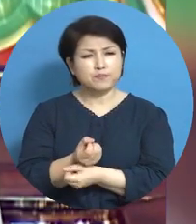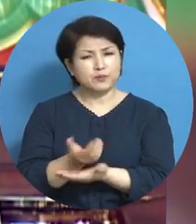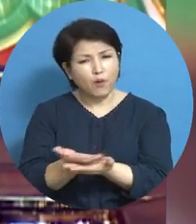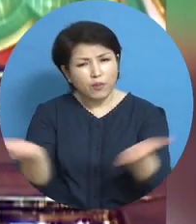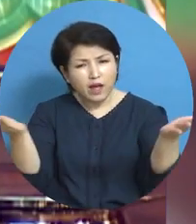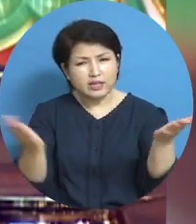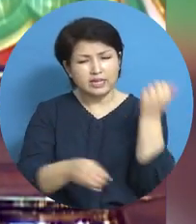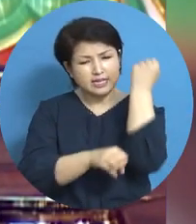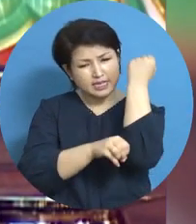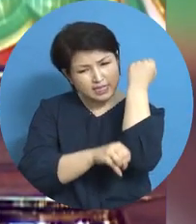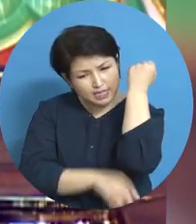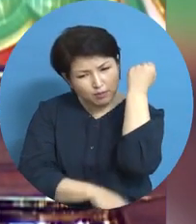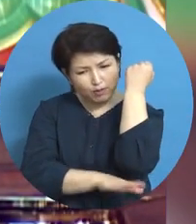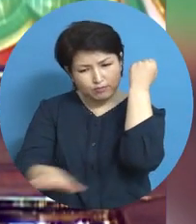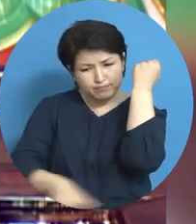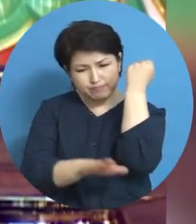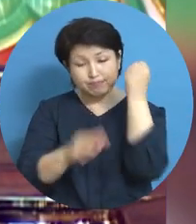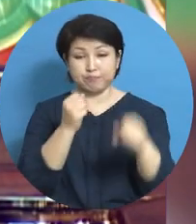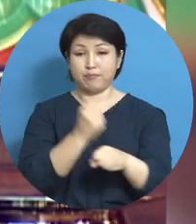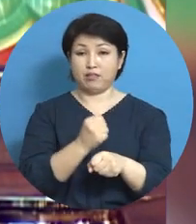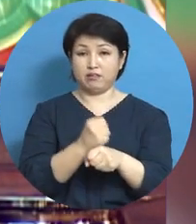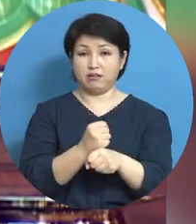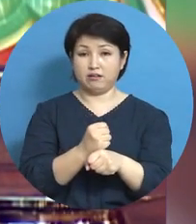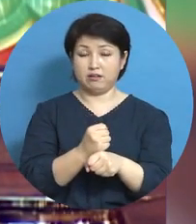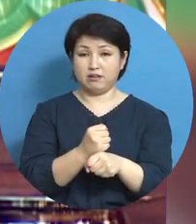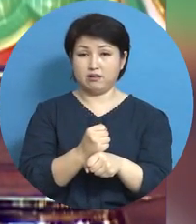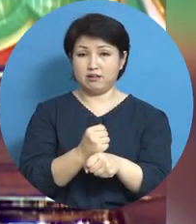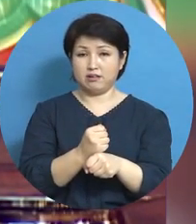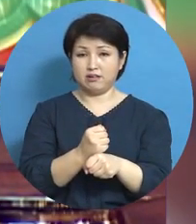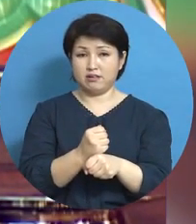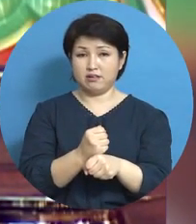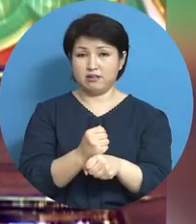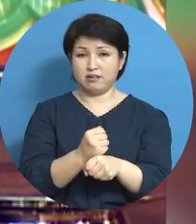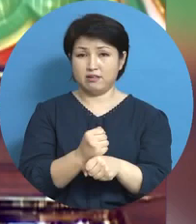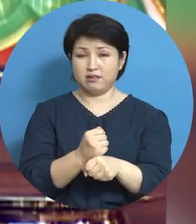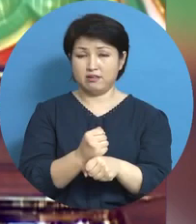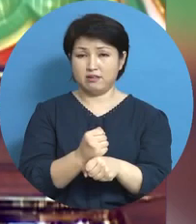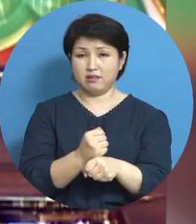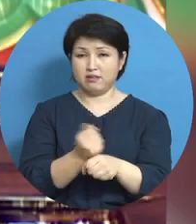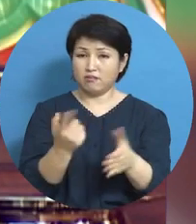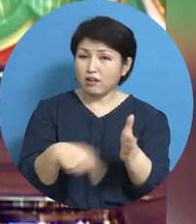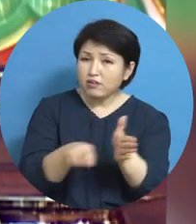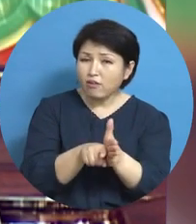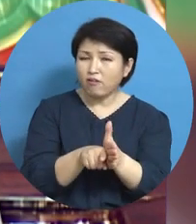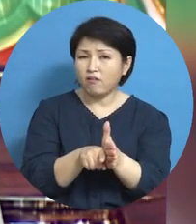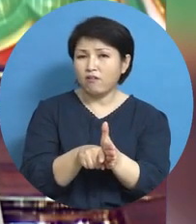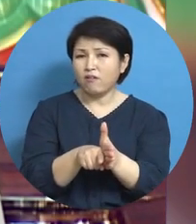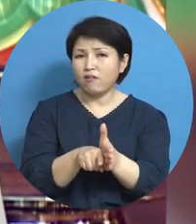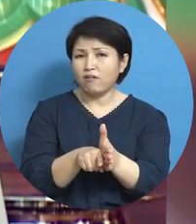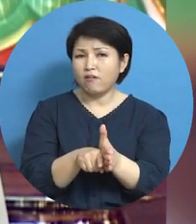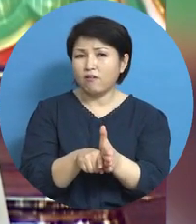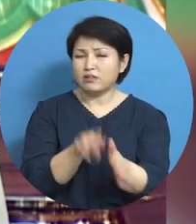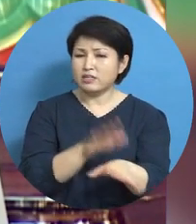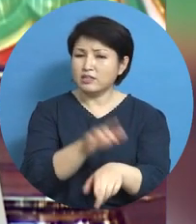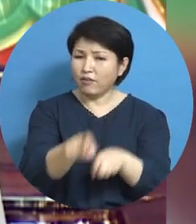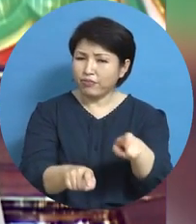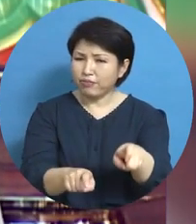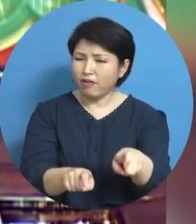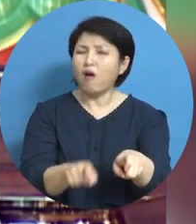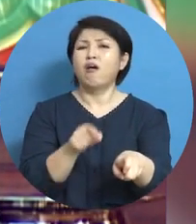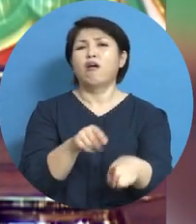기초 토대를 만들기 위해서 행하신 이런 거룩한 일을